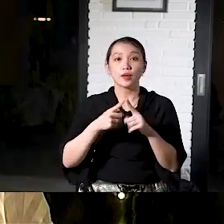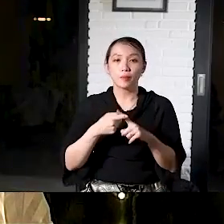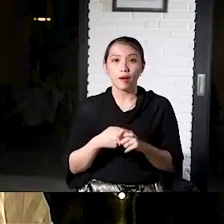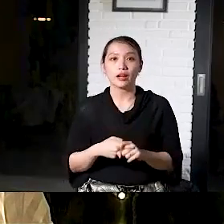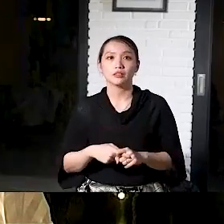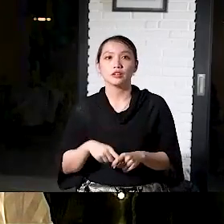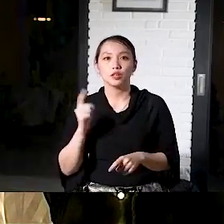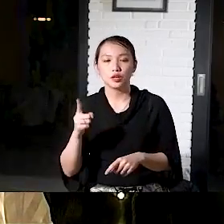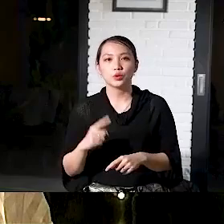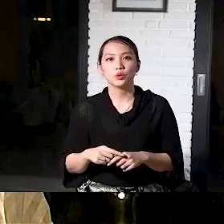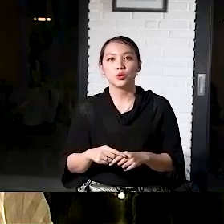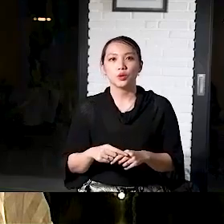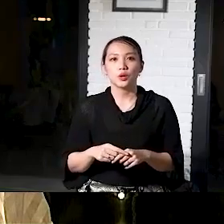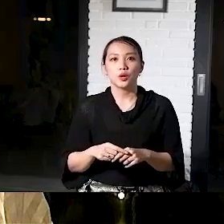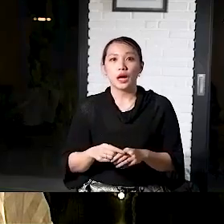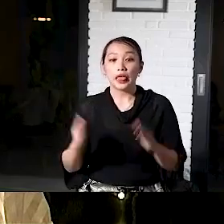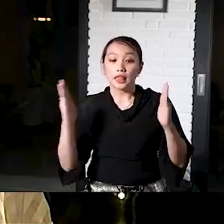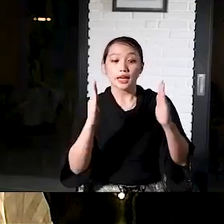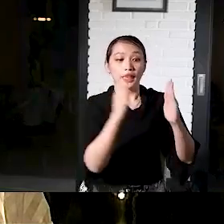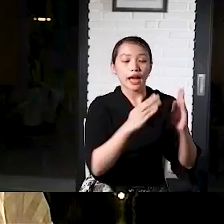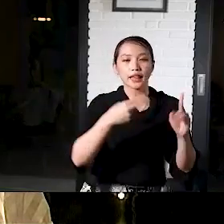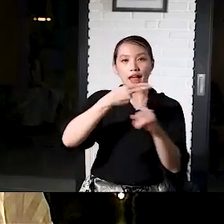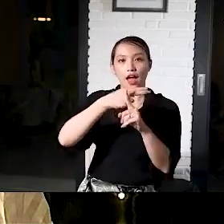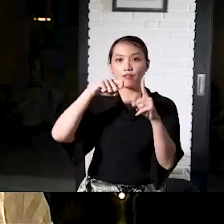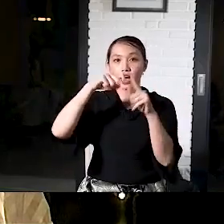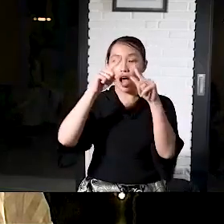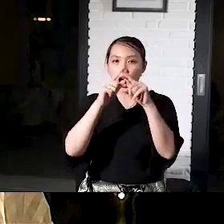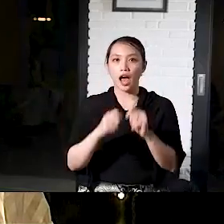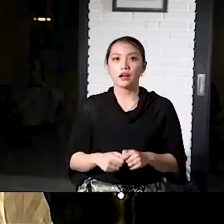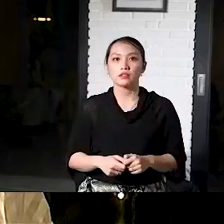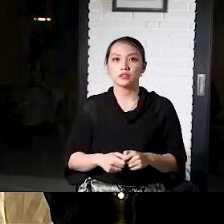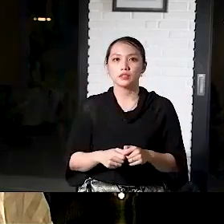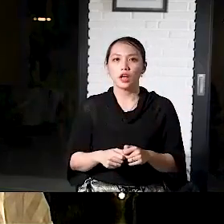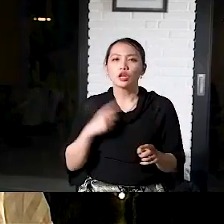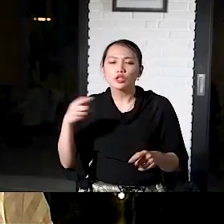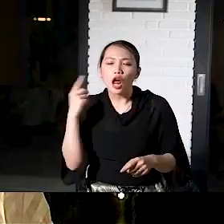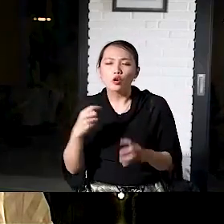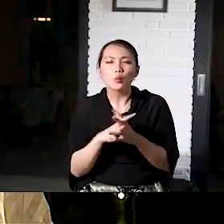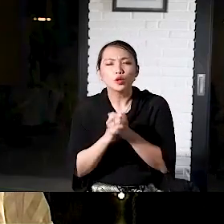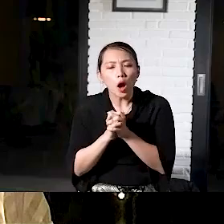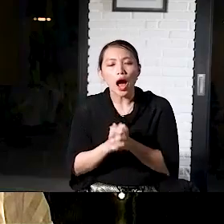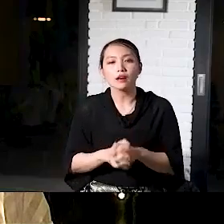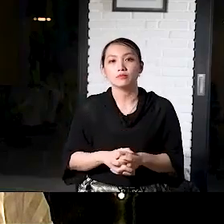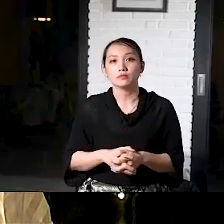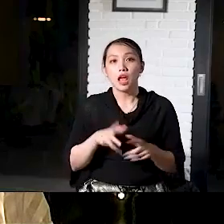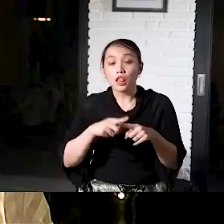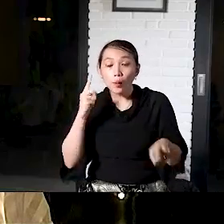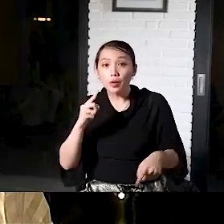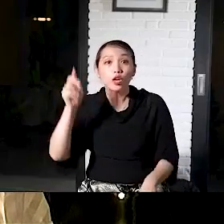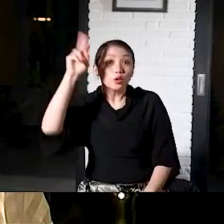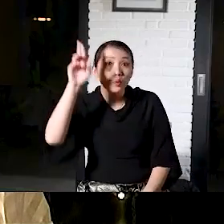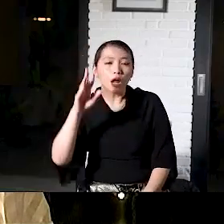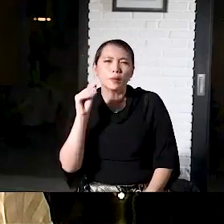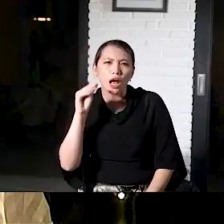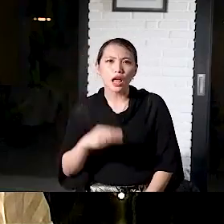menara, setelah itu Tuhan itu menegur saya dan istri saya untuk berkata, Tuhan itu berkata kepada kita